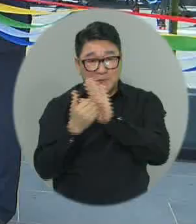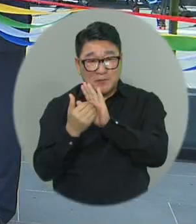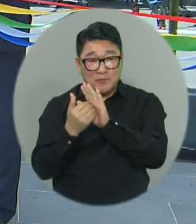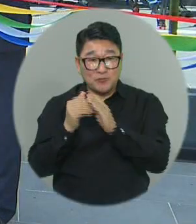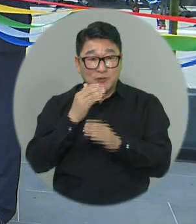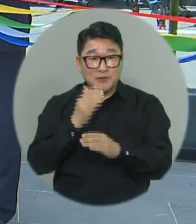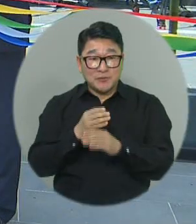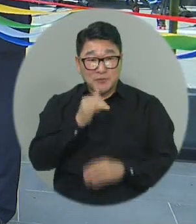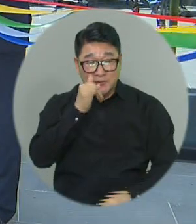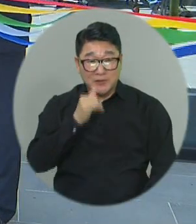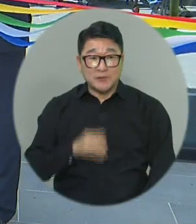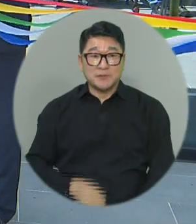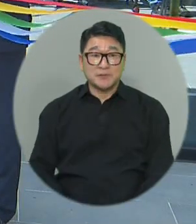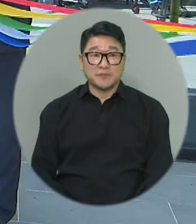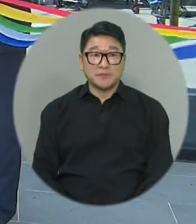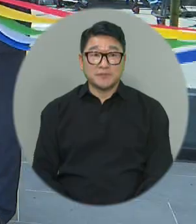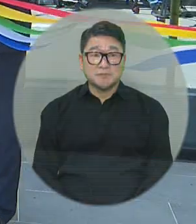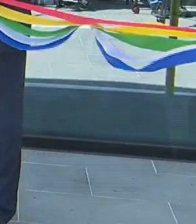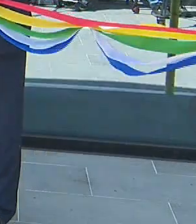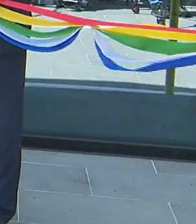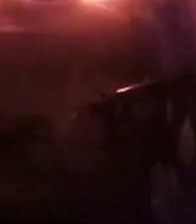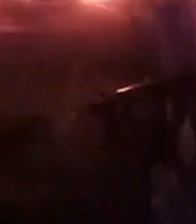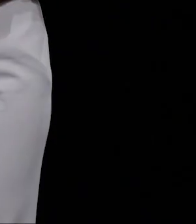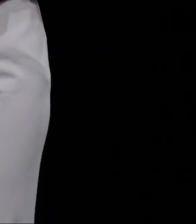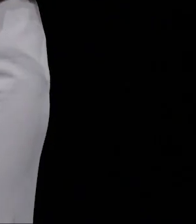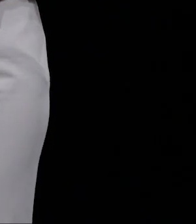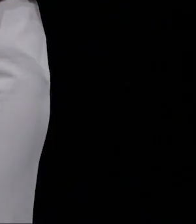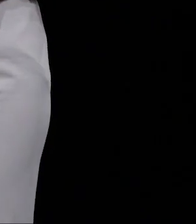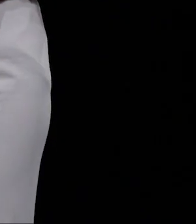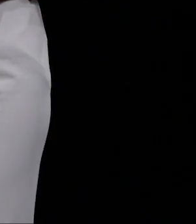있습니다. MBC 뉴스 박종호입니다.